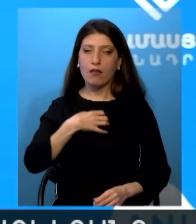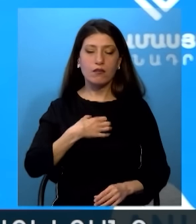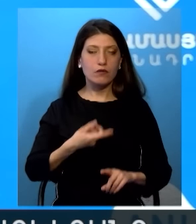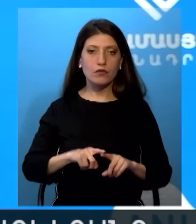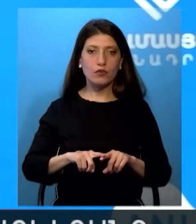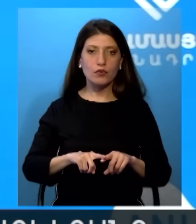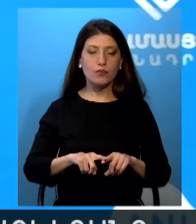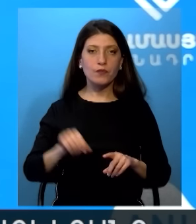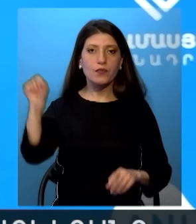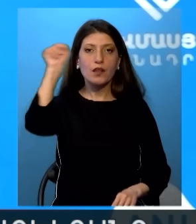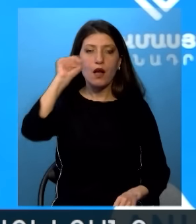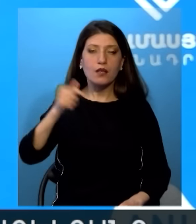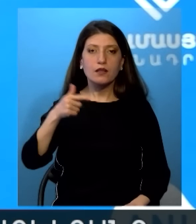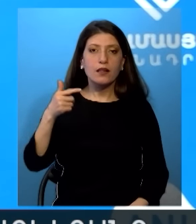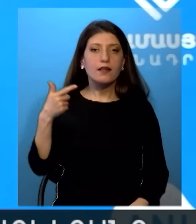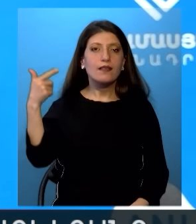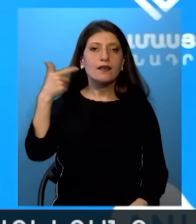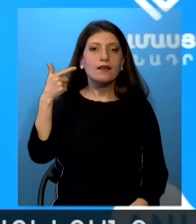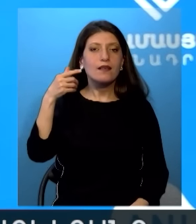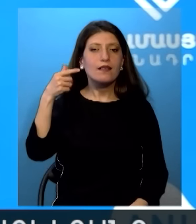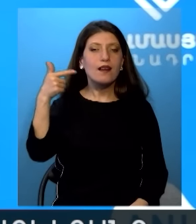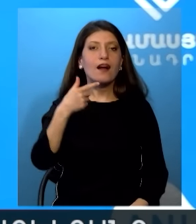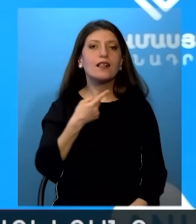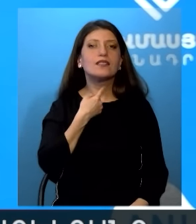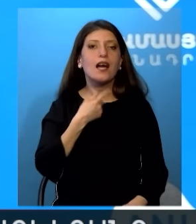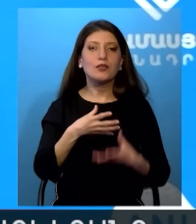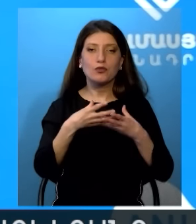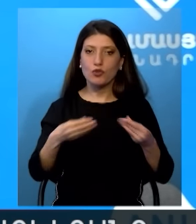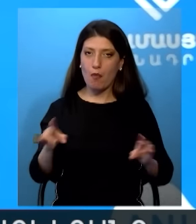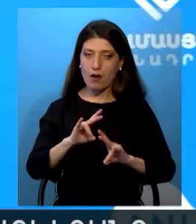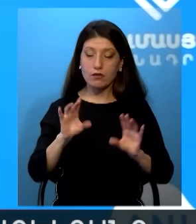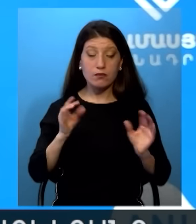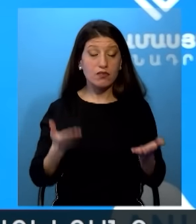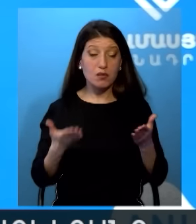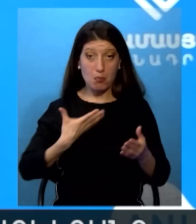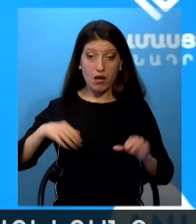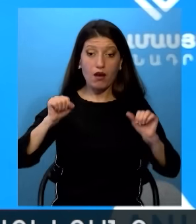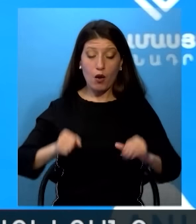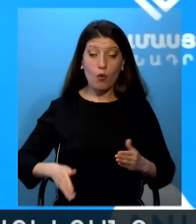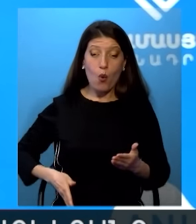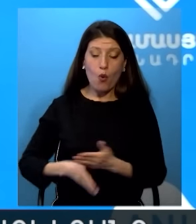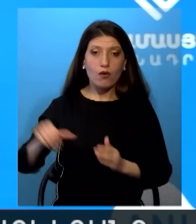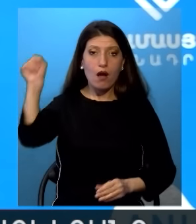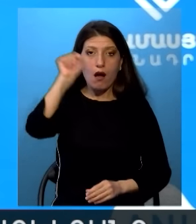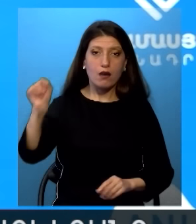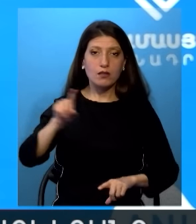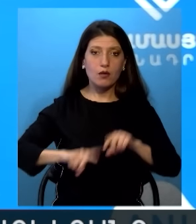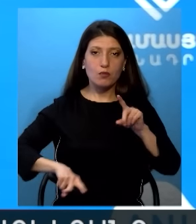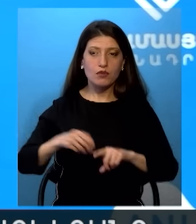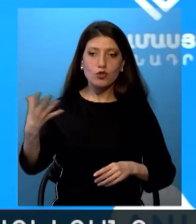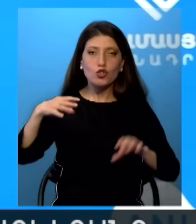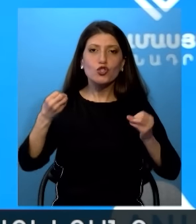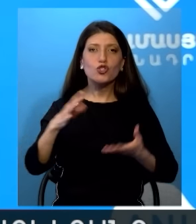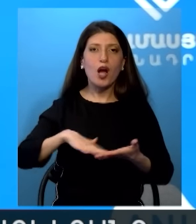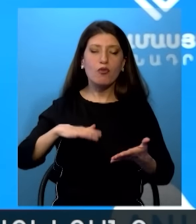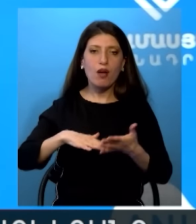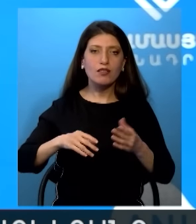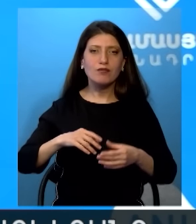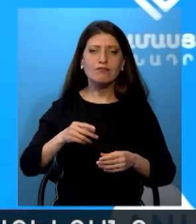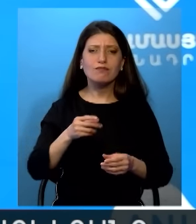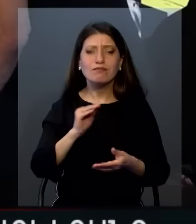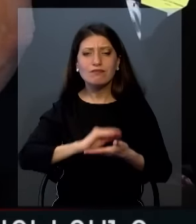որպեսզի արցախի գրական ձայնը չմարի, և եթե մենք կարող ենք օգնել մեր արցախցի բարեկամներին, որպեսզի նրանք շարունակեն ստեղծագործել, ապա մեր համար